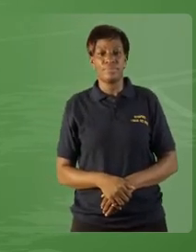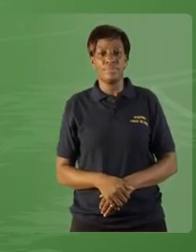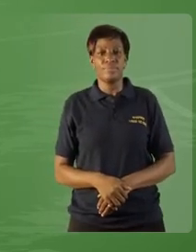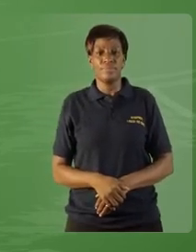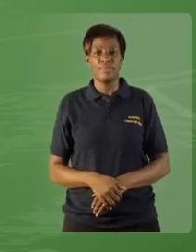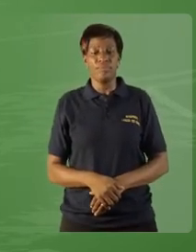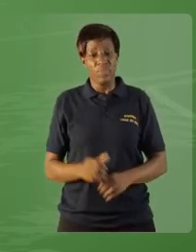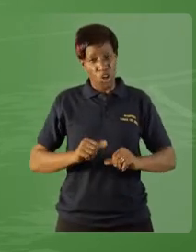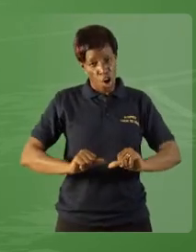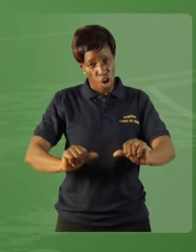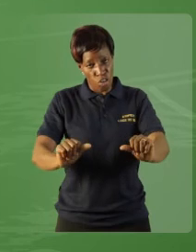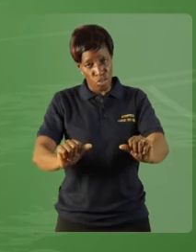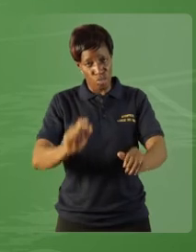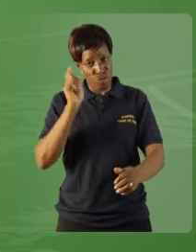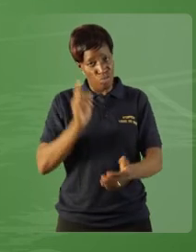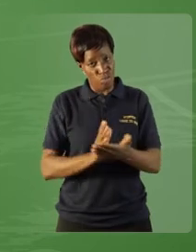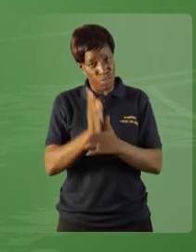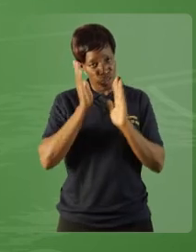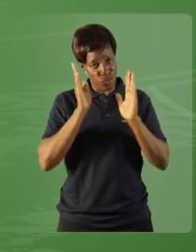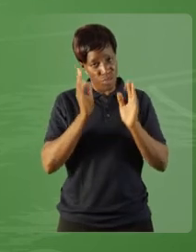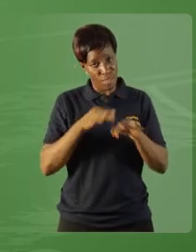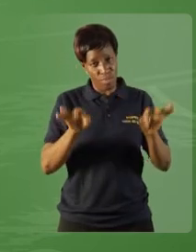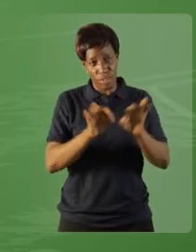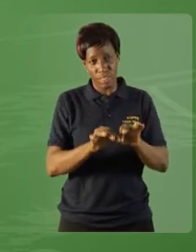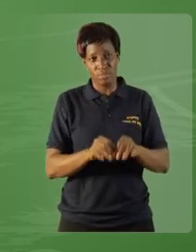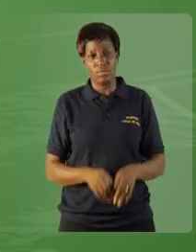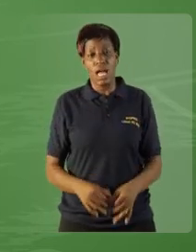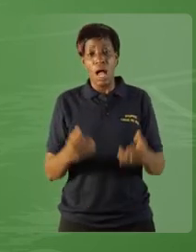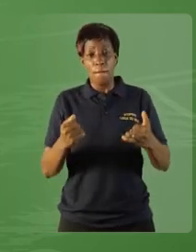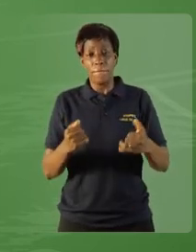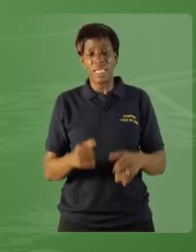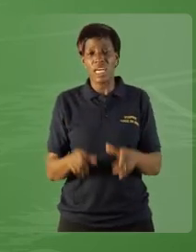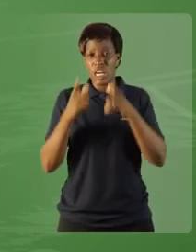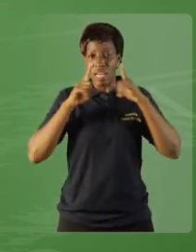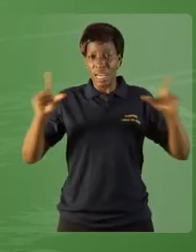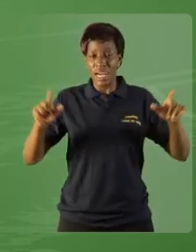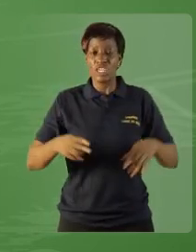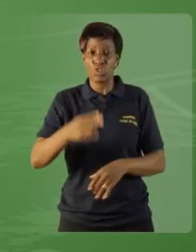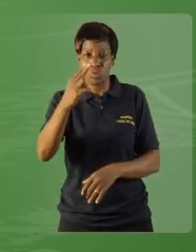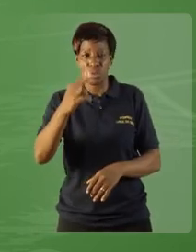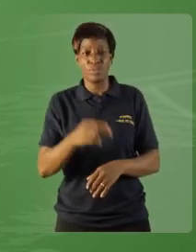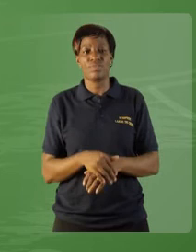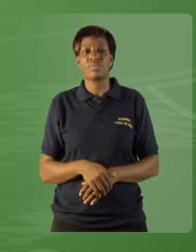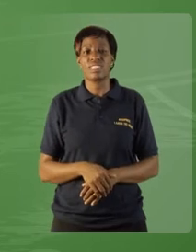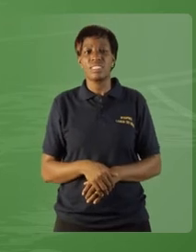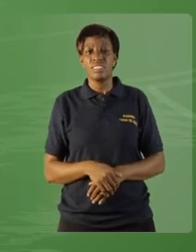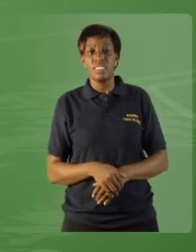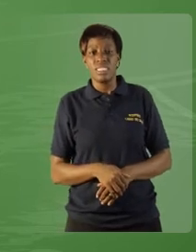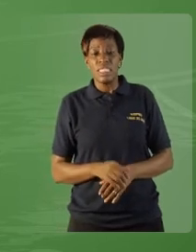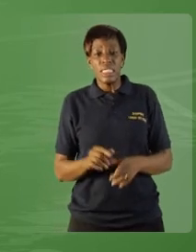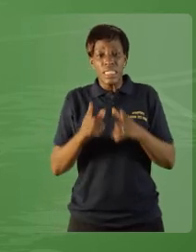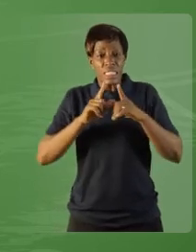Nous continuons avec l'emploi en ce qui concerne le registre soutenu. C'est un